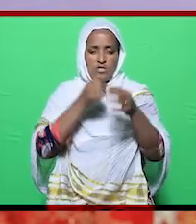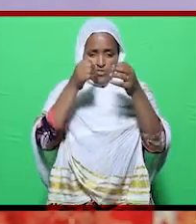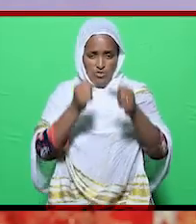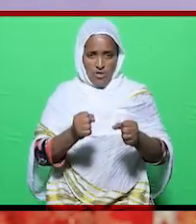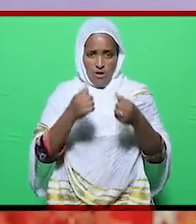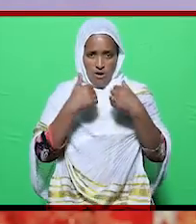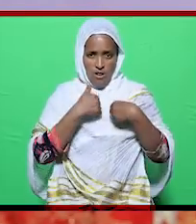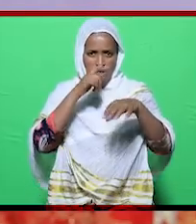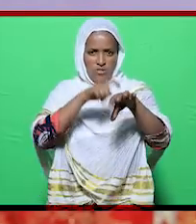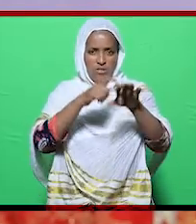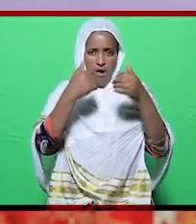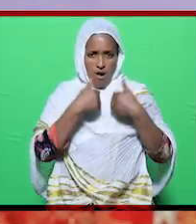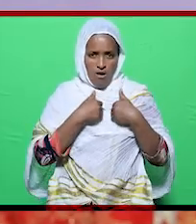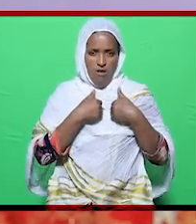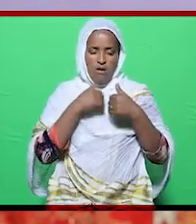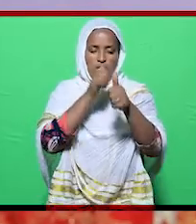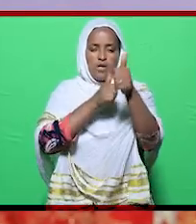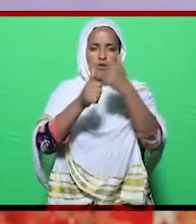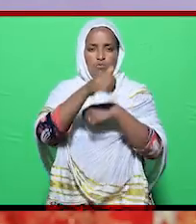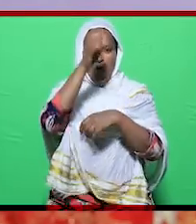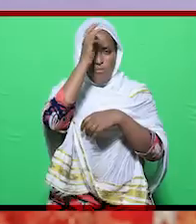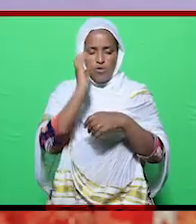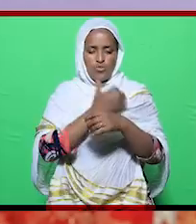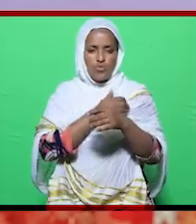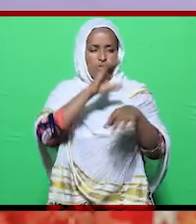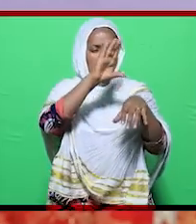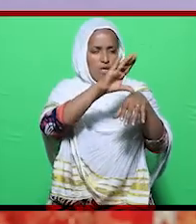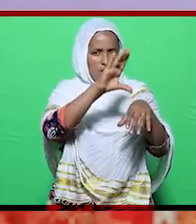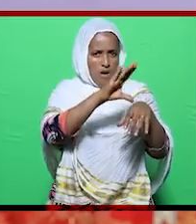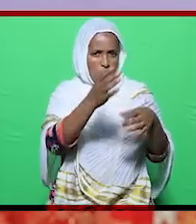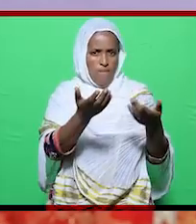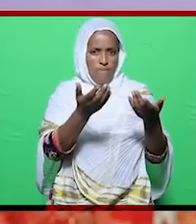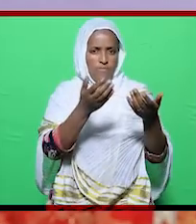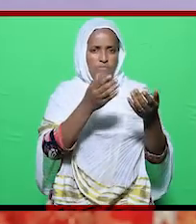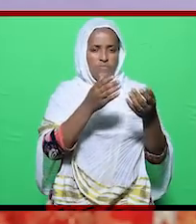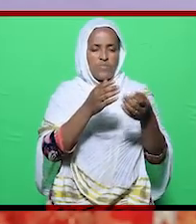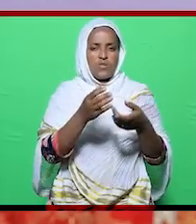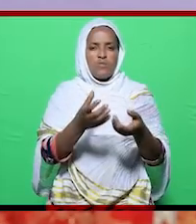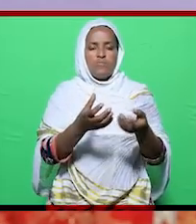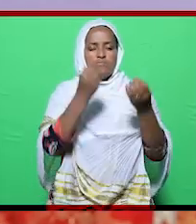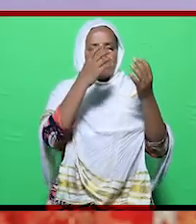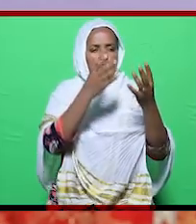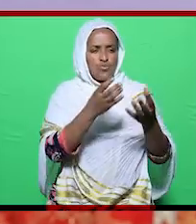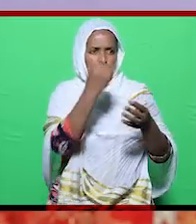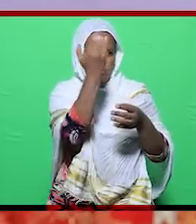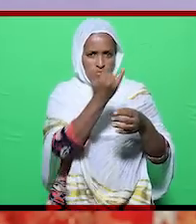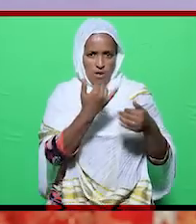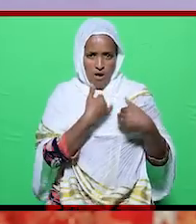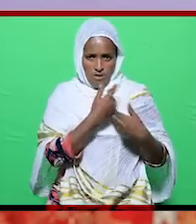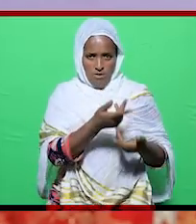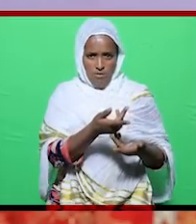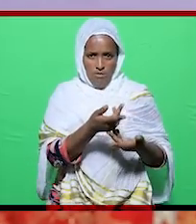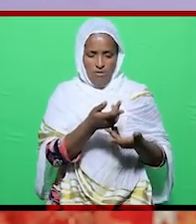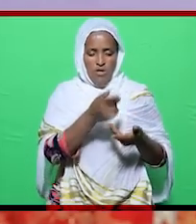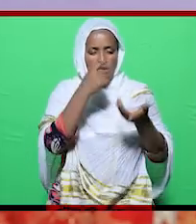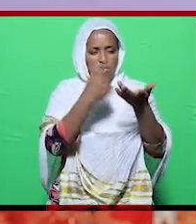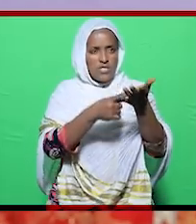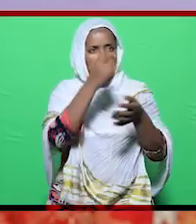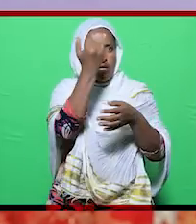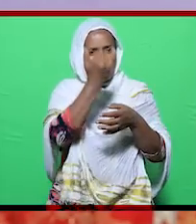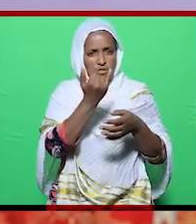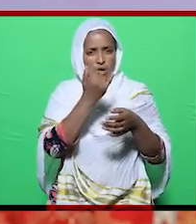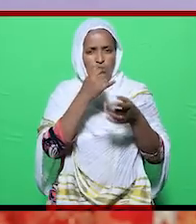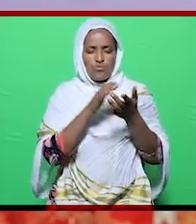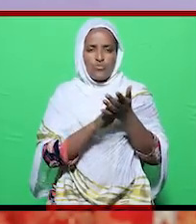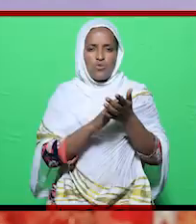ማወቅ ይጠበቅበታል። እንዲሁ ደግሞ አባቶቻችን ከቻለ ጊዜ ካለው ቀደምት አባቶቻችን